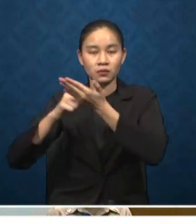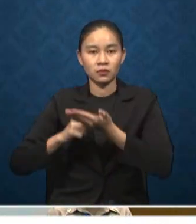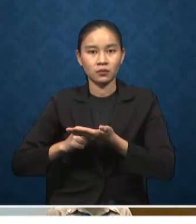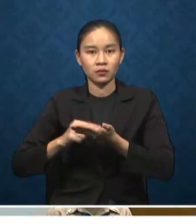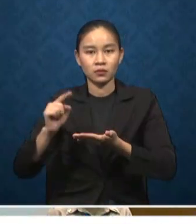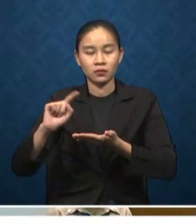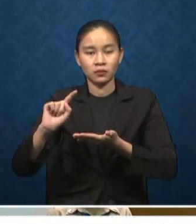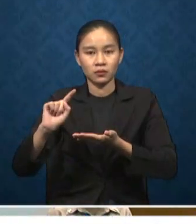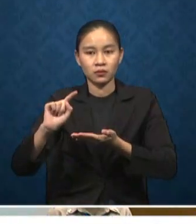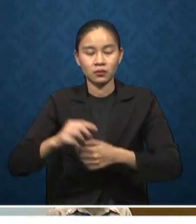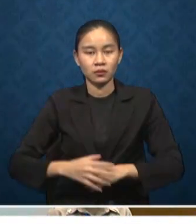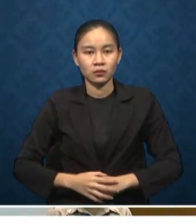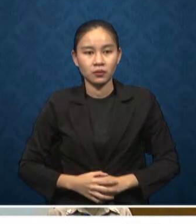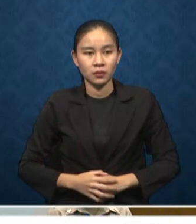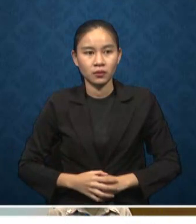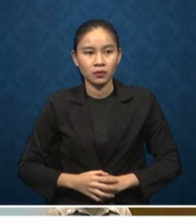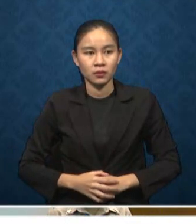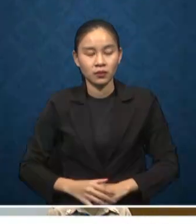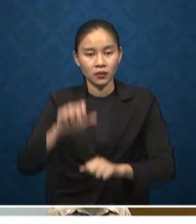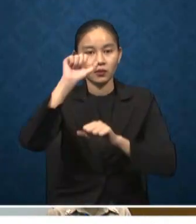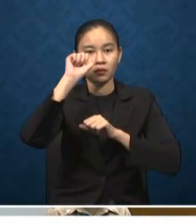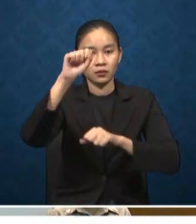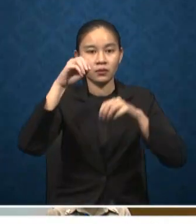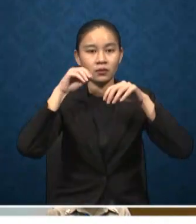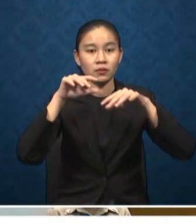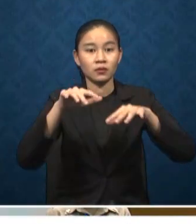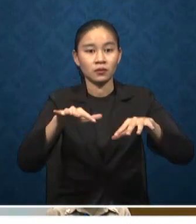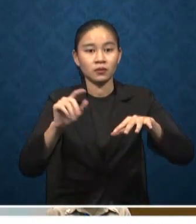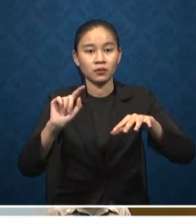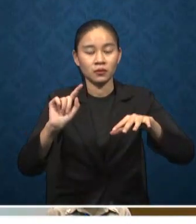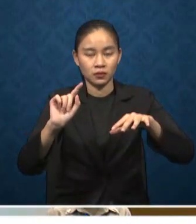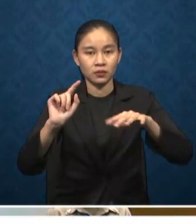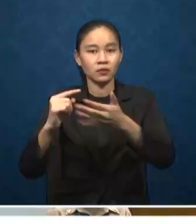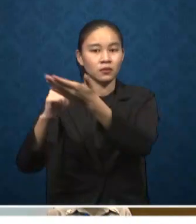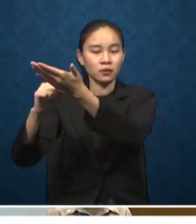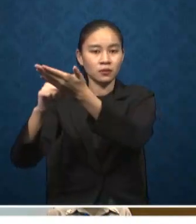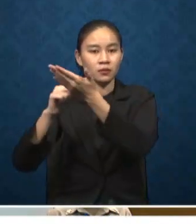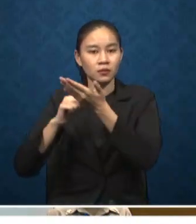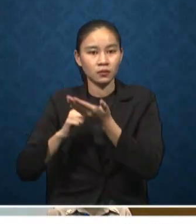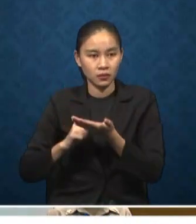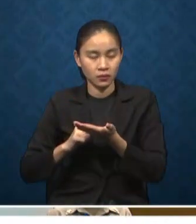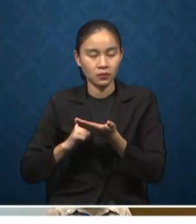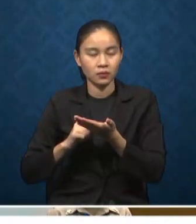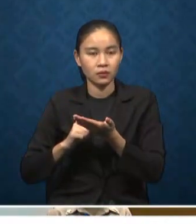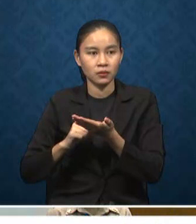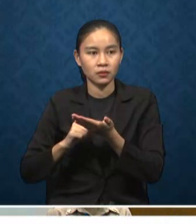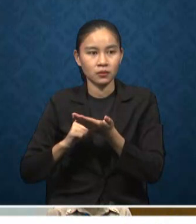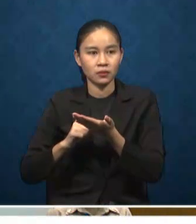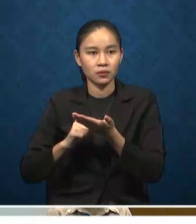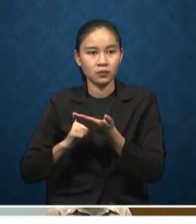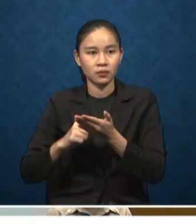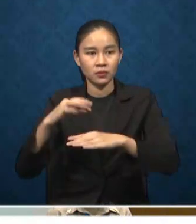โปรดเกล้าโปรดกระหม่อมให้ประกาศว่าตามที่ได้มีพระบรมราชโองการโปรดเกล้าโปรดกระหม่อมแต่งตั้ง